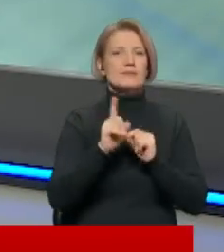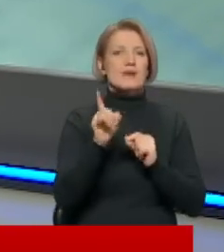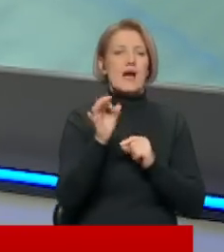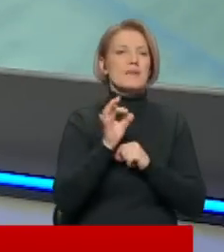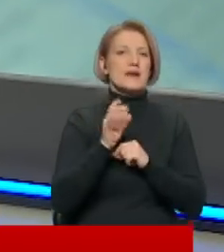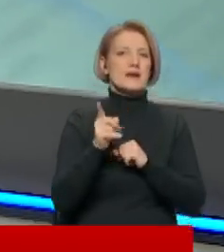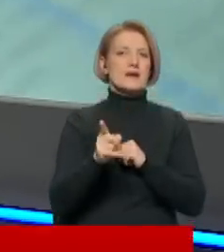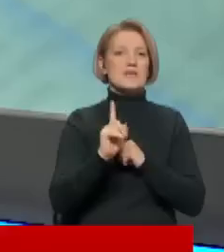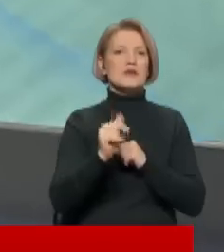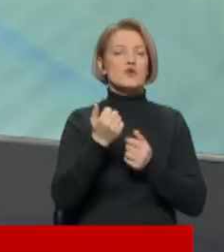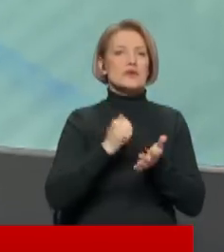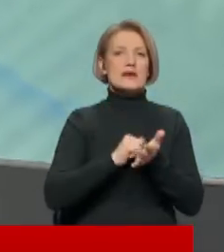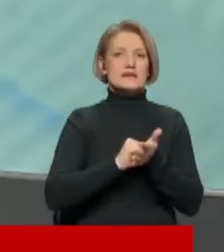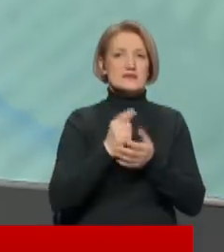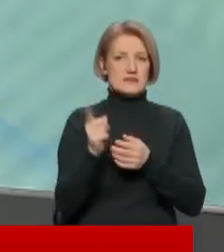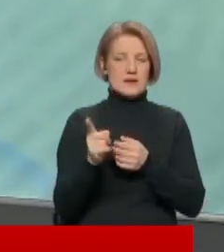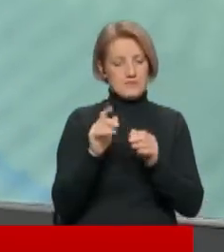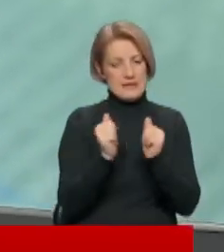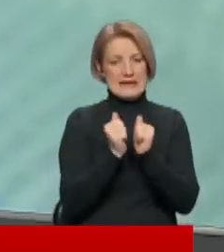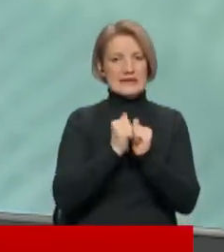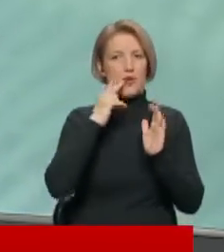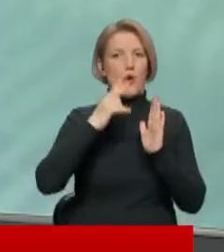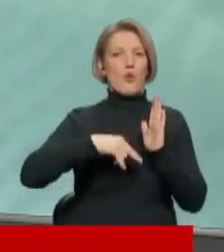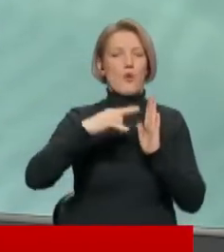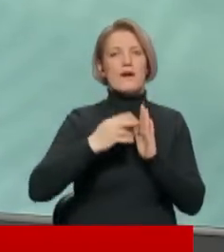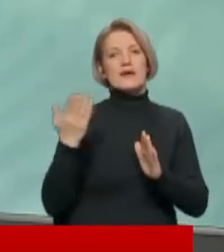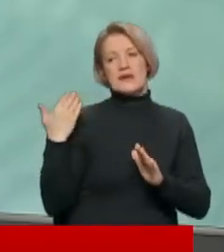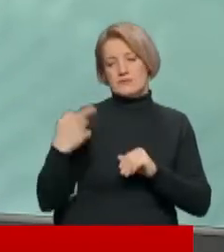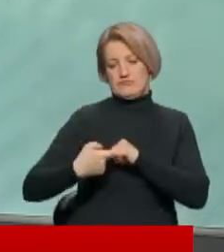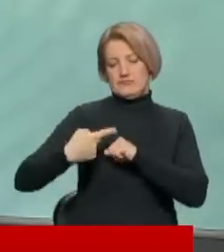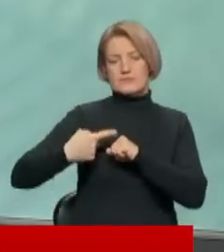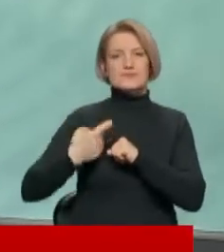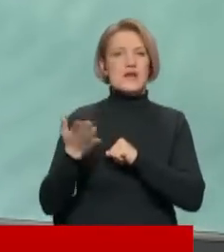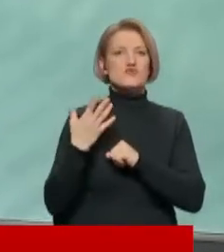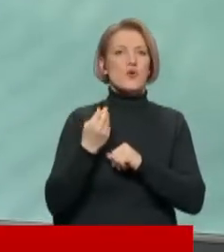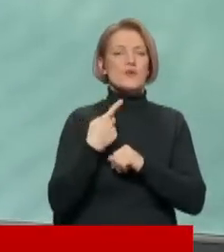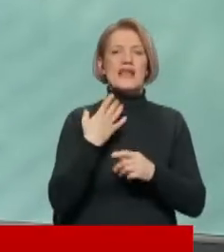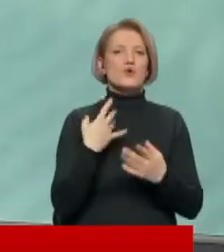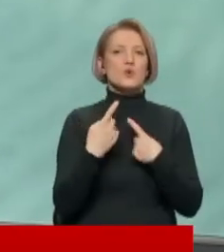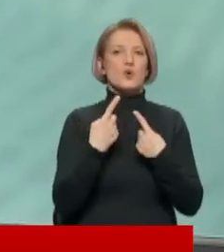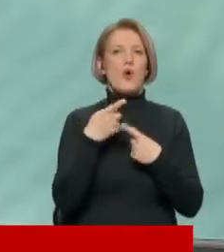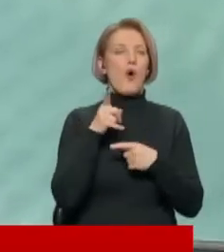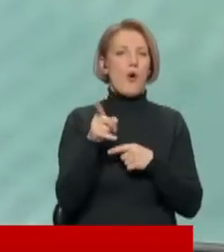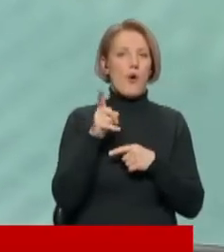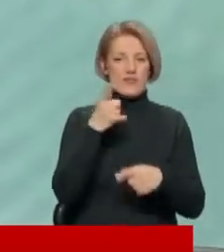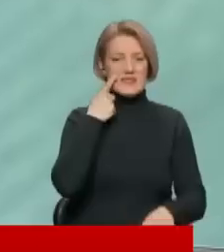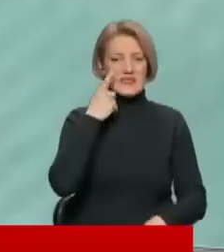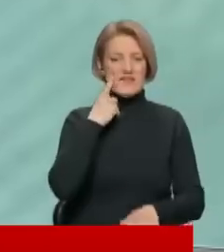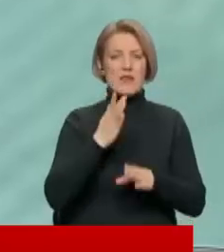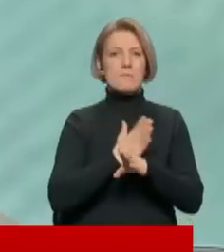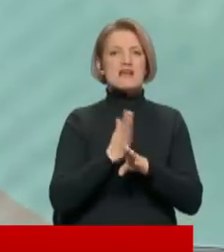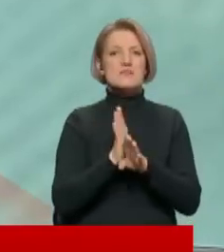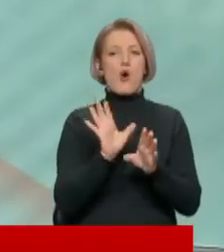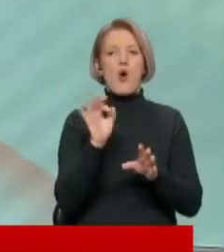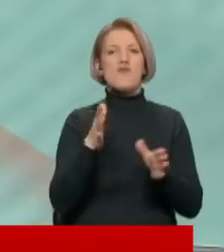haberi bir gün gazetesinde birlikte okuyalım geçtiğimiz hafta en çok neyi konuşmuştuk o Devlet Malzeme